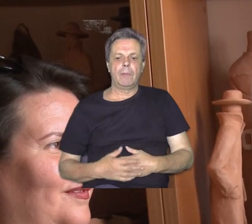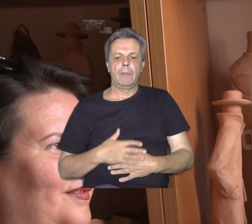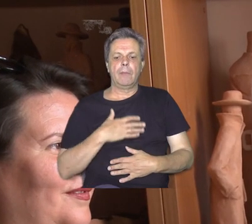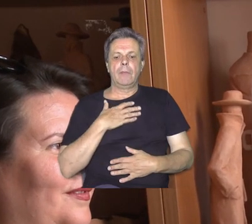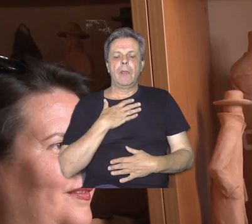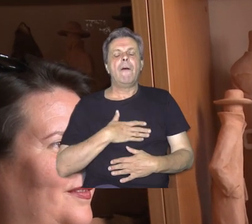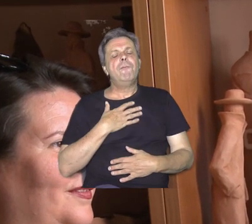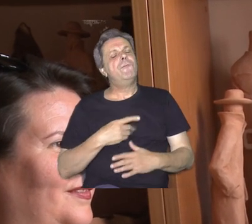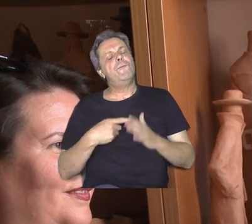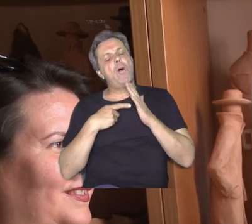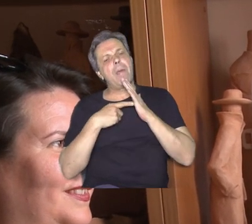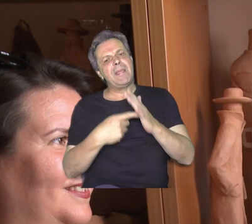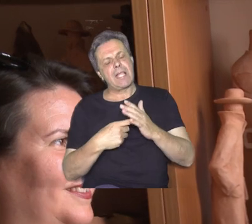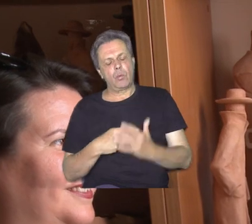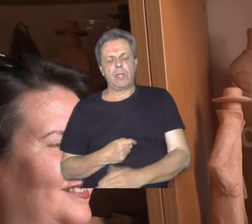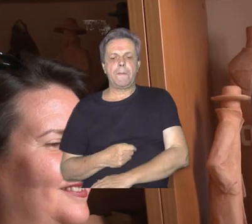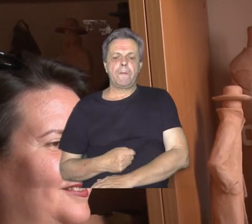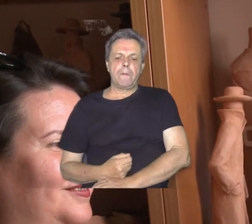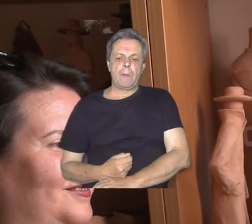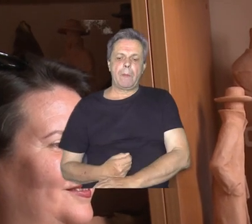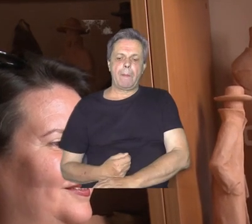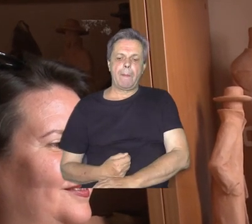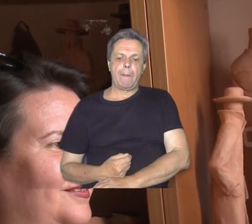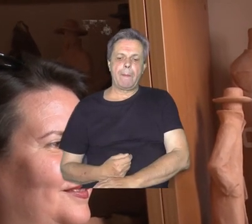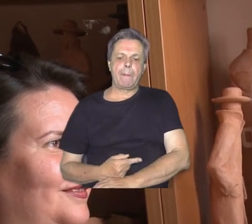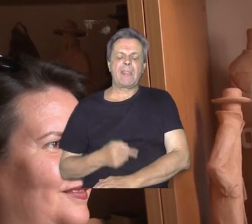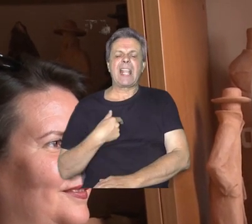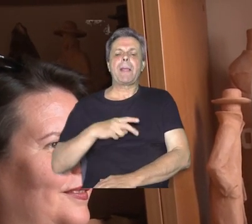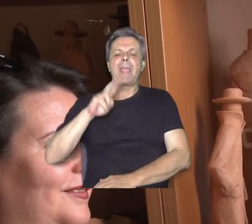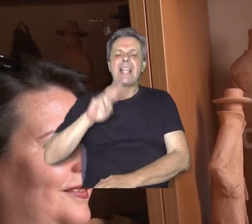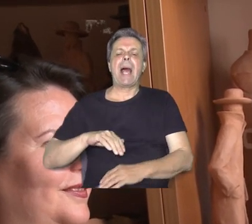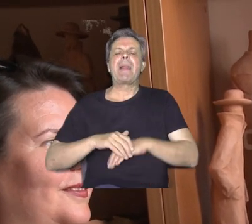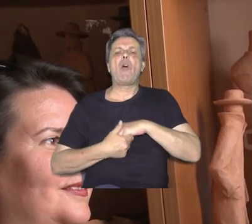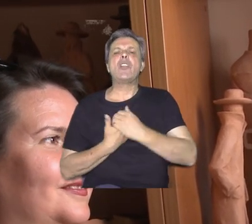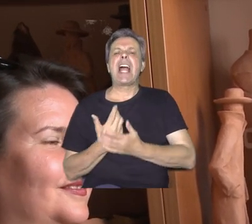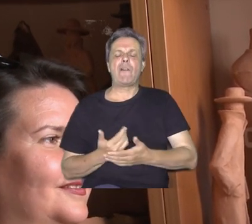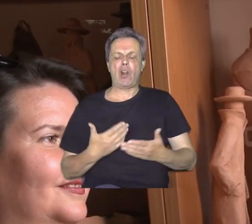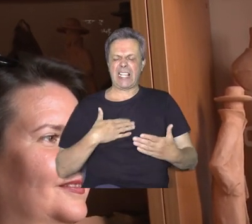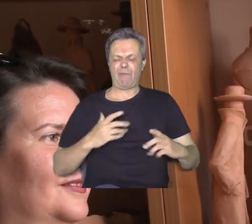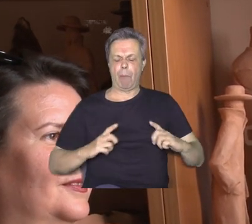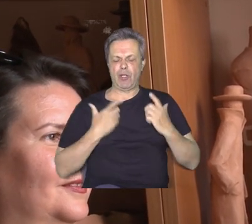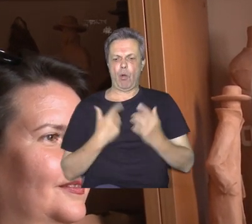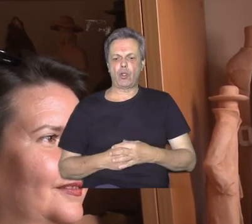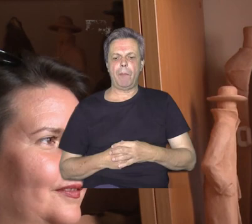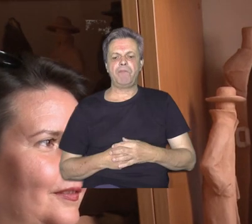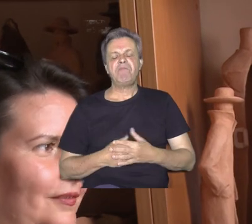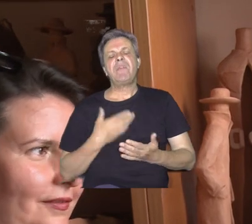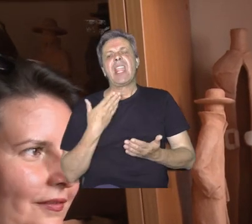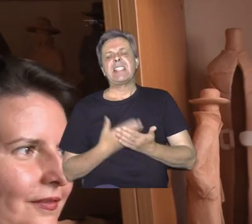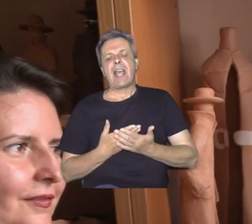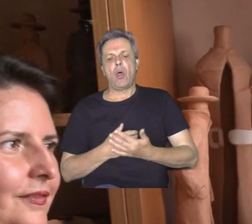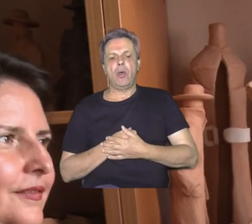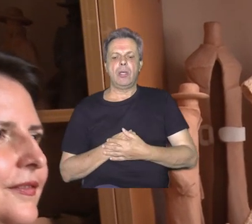volim istaknuti da sam zapravo zadovoljena sa životom